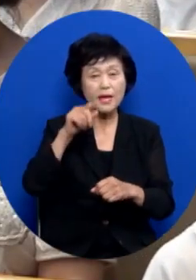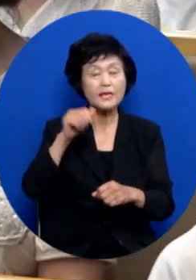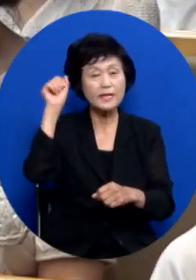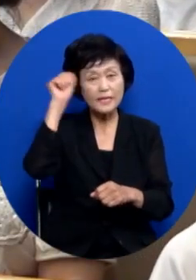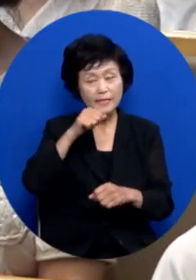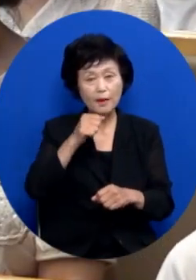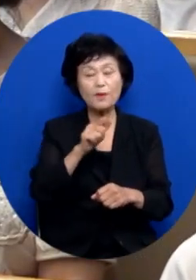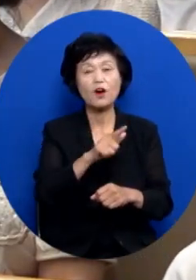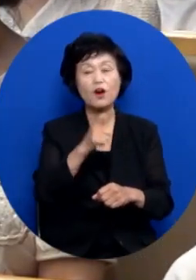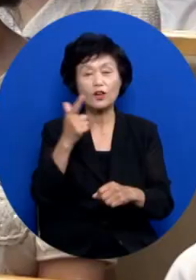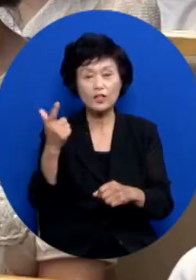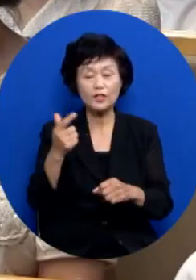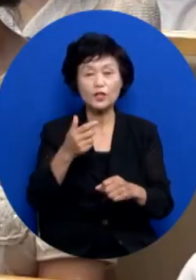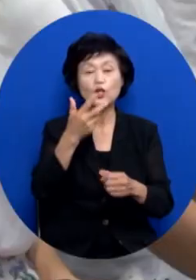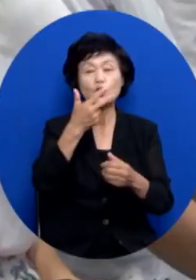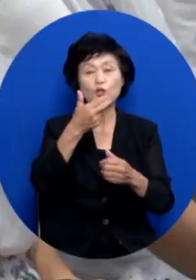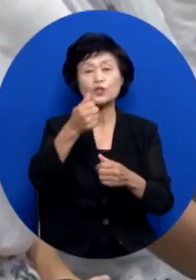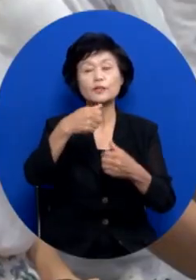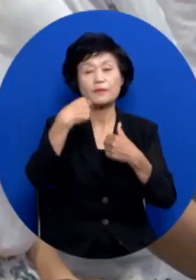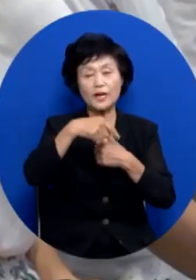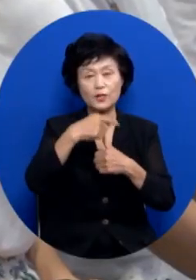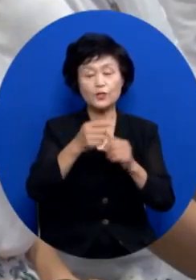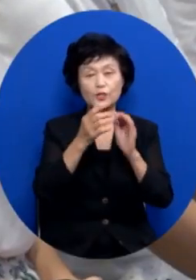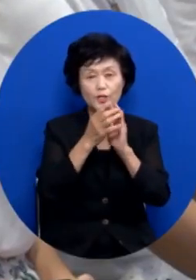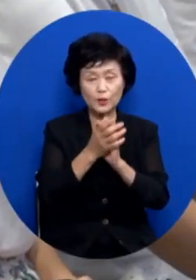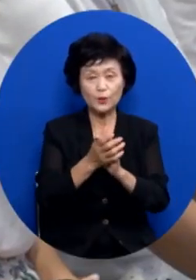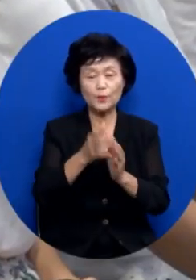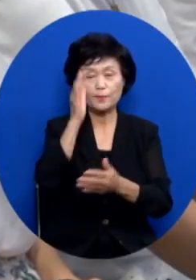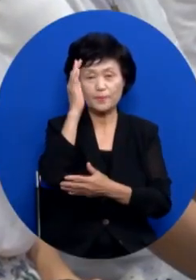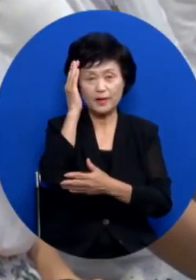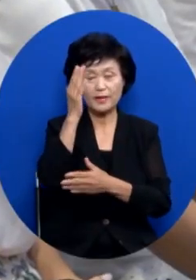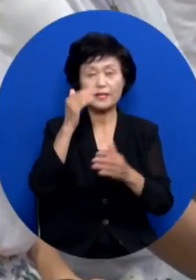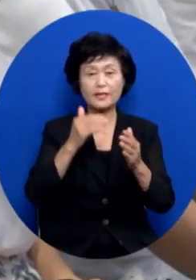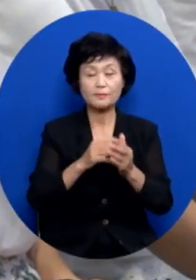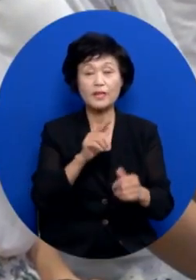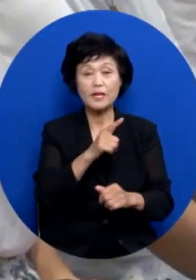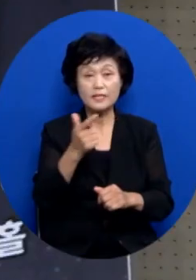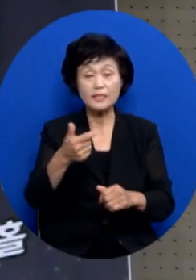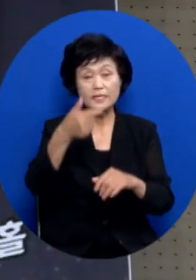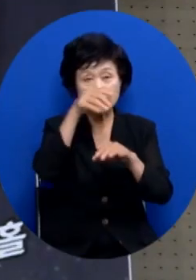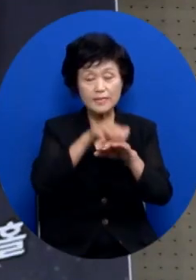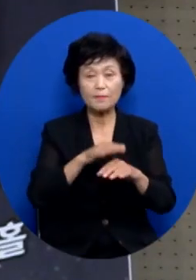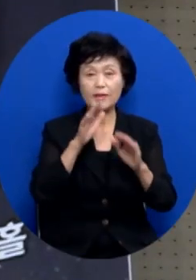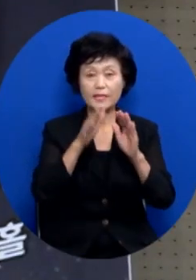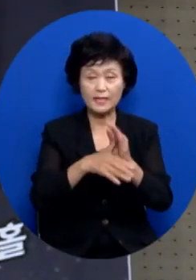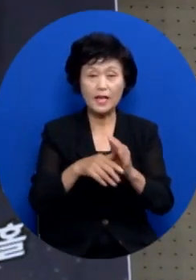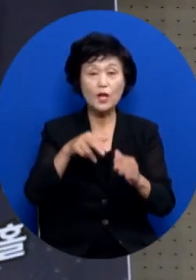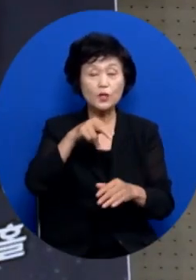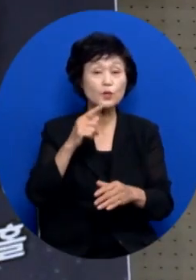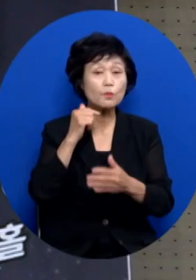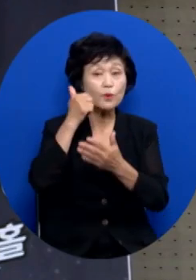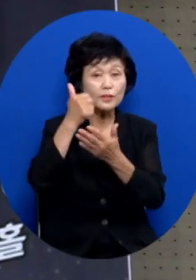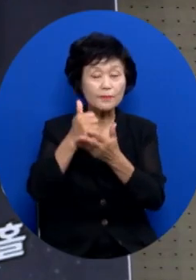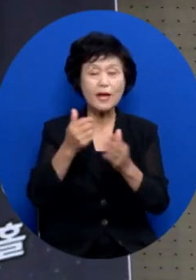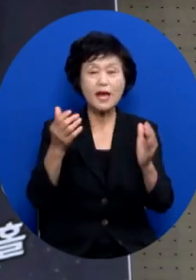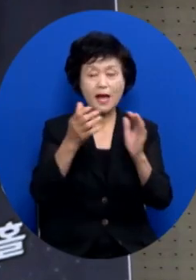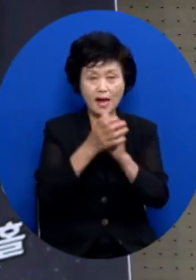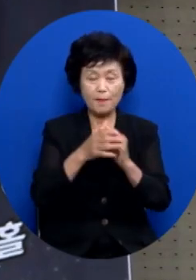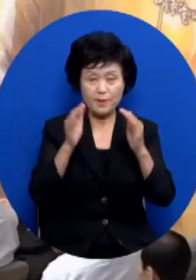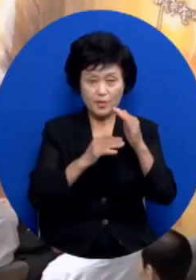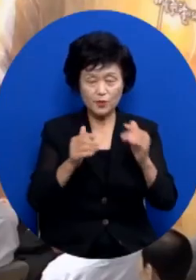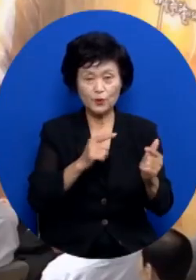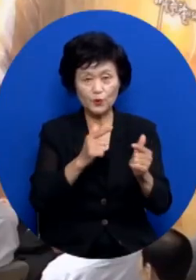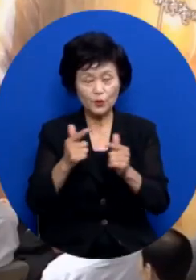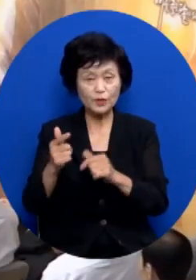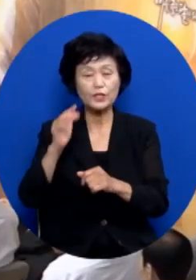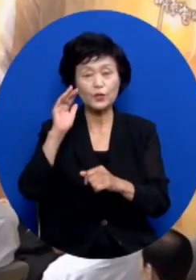걸쳐 주기도문을 강의했습니다. 수련회 마지막 날 저녁 집회에서 소강성 목사는 아멘의 성도들이 되어 아멘의